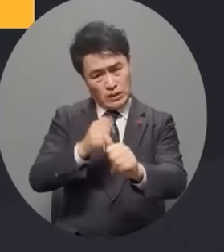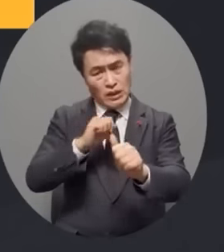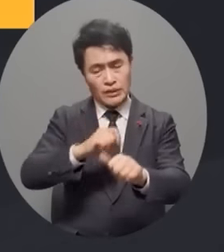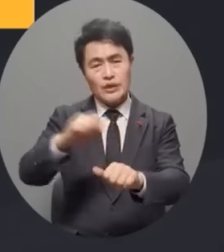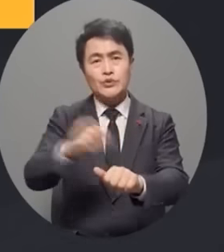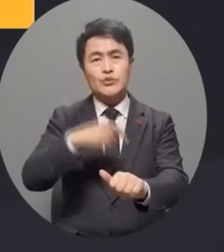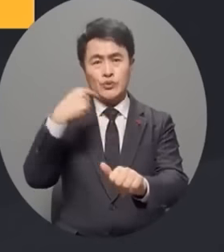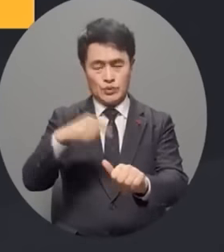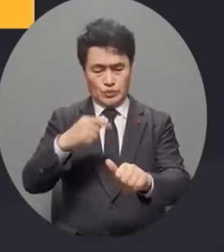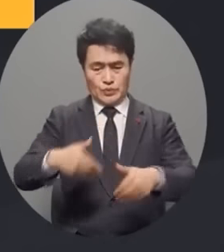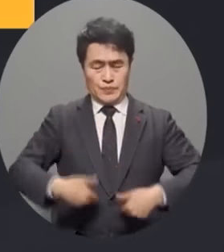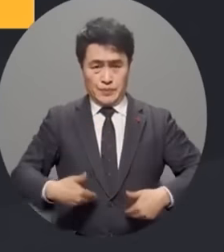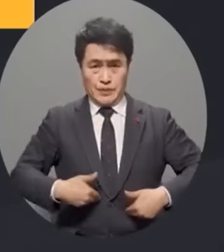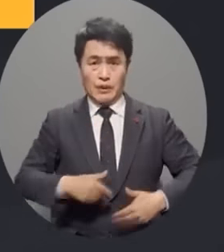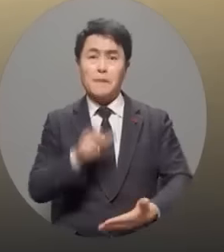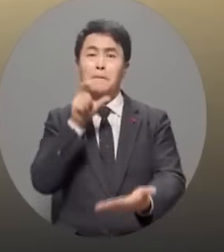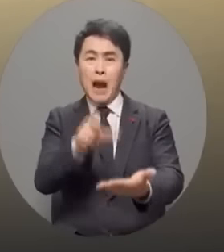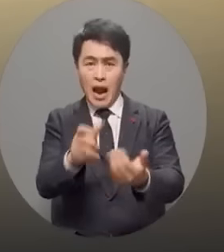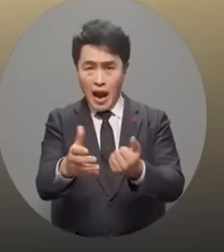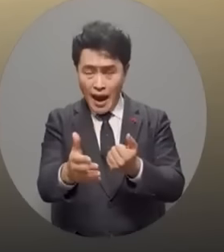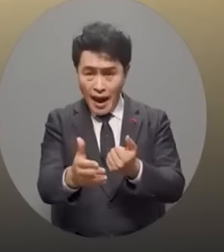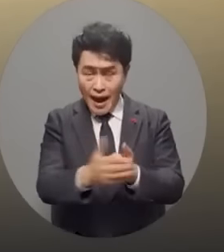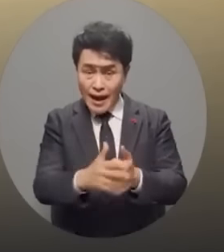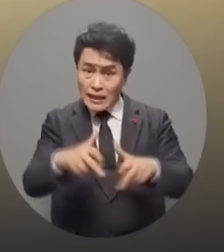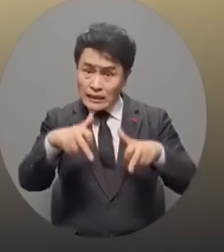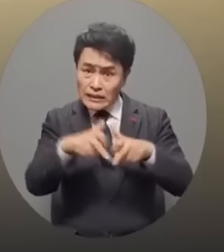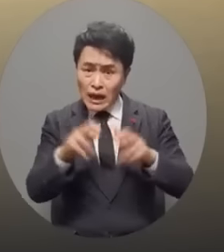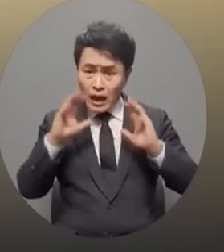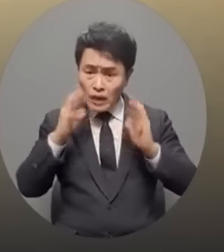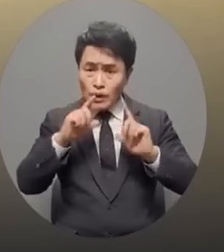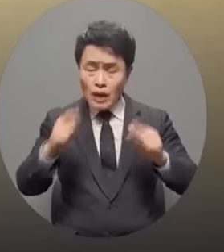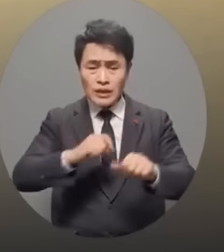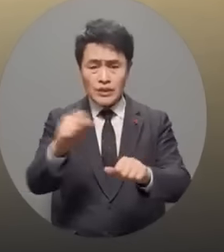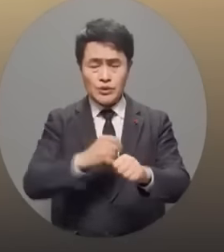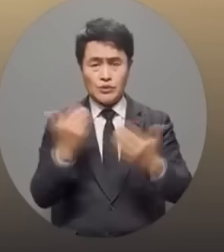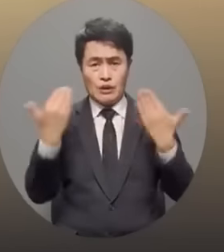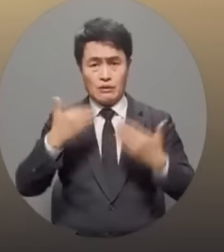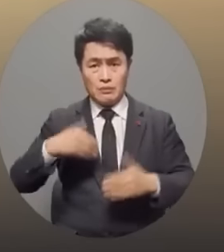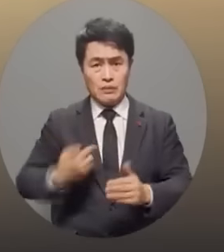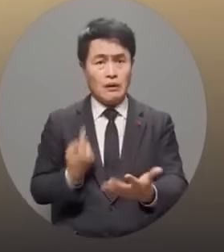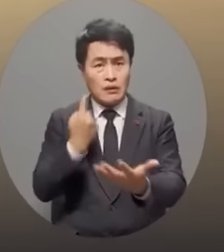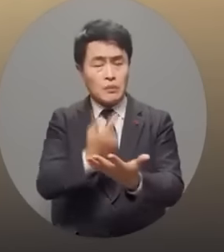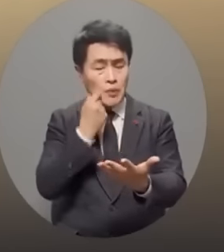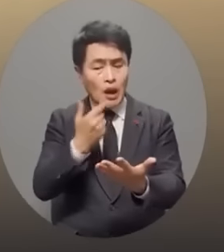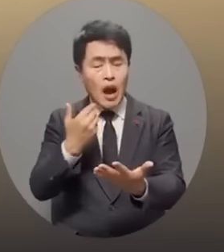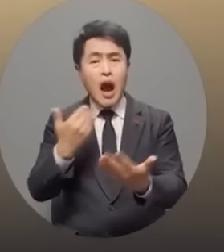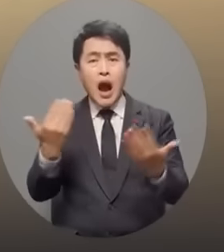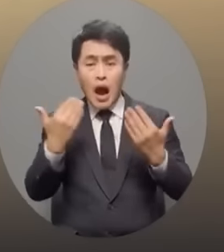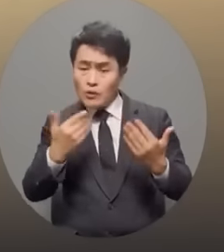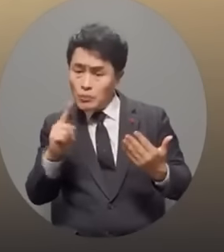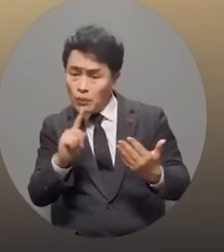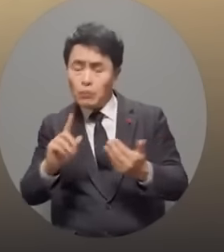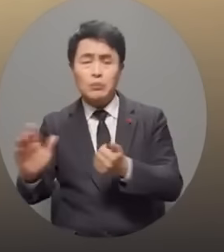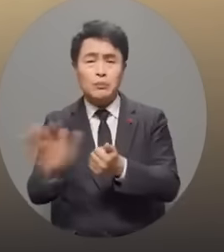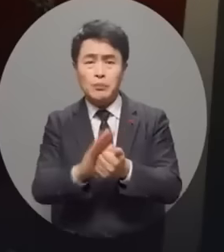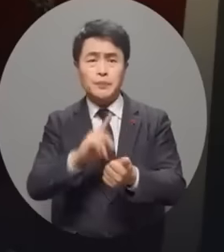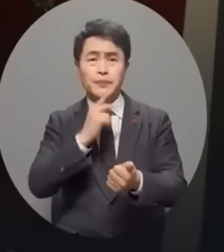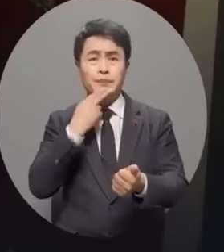특수교육 개입이 필요하다고 돼 있지만 장애 아동이 아니니 특수학급에 갈 수 없고 학교에선 딱히 해주는 게